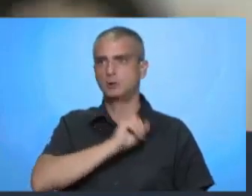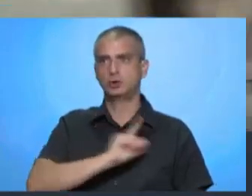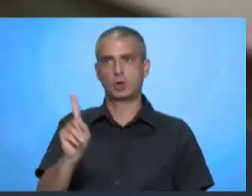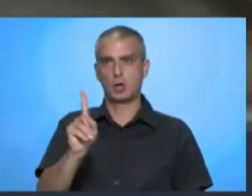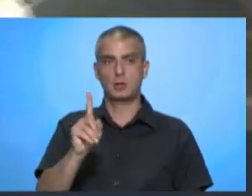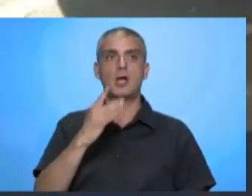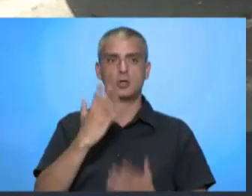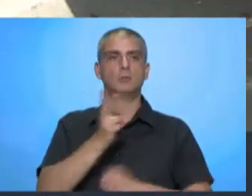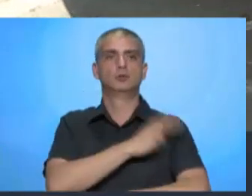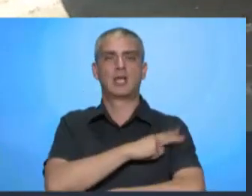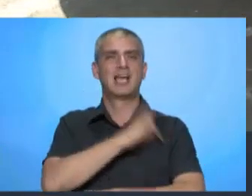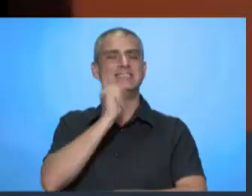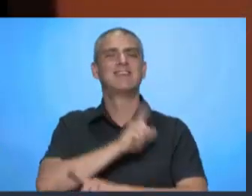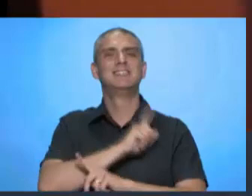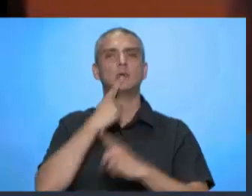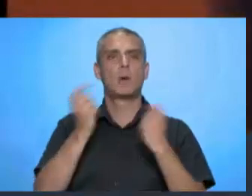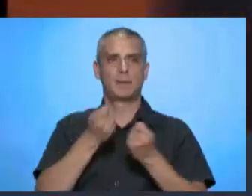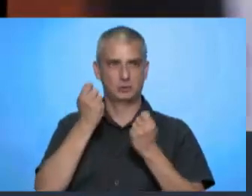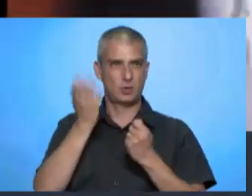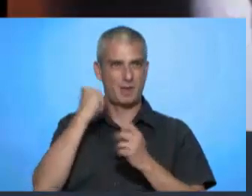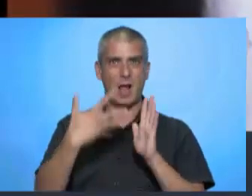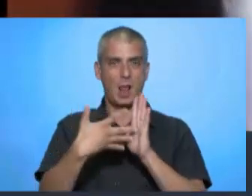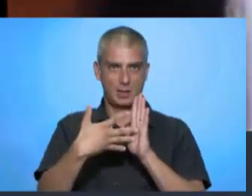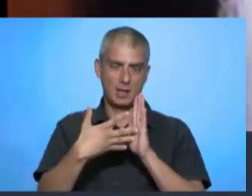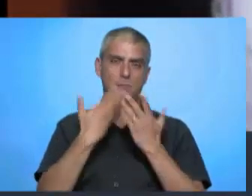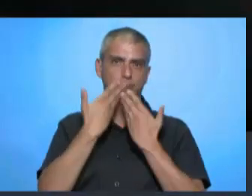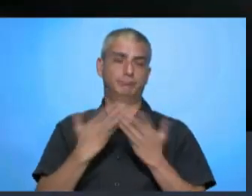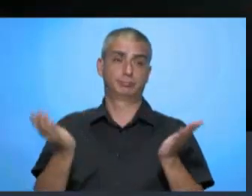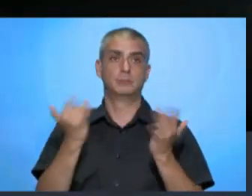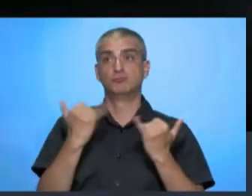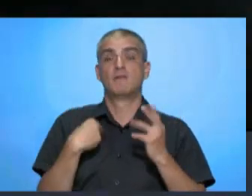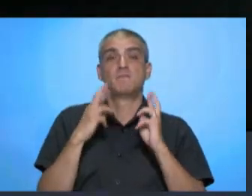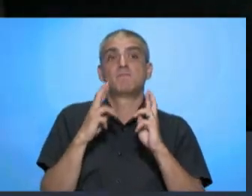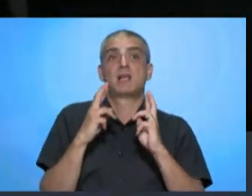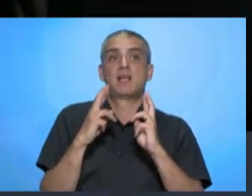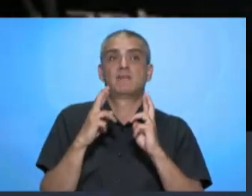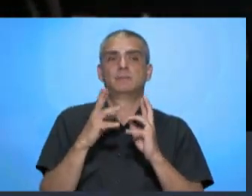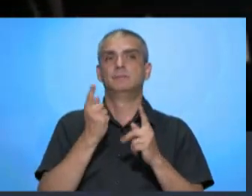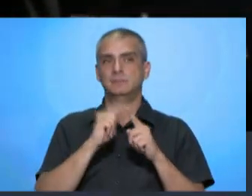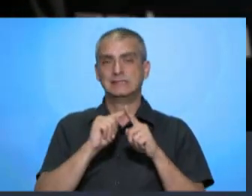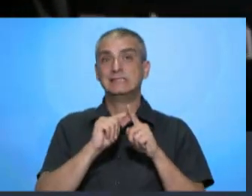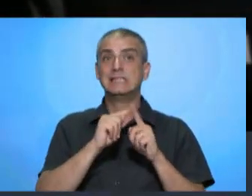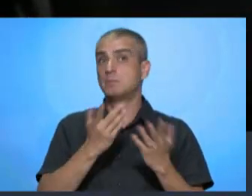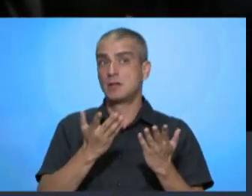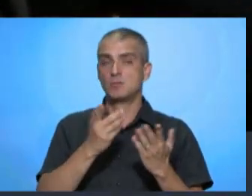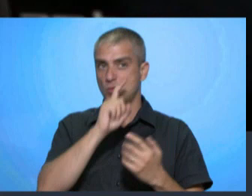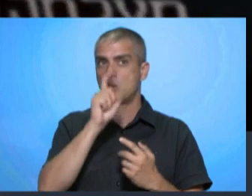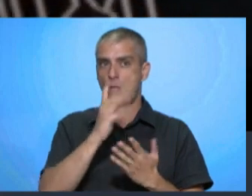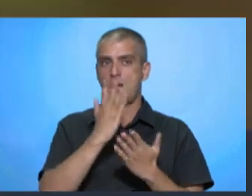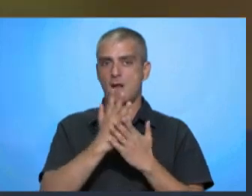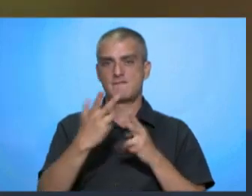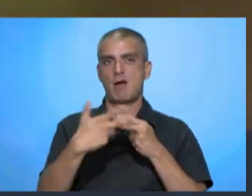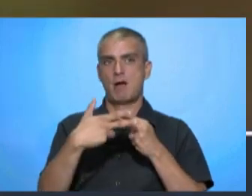הסירה המשטרה את צו איסור הפרסום שהוטל על החקירה. כעת מקווים שמדובר בסימן לכך שהיא כבר